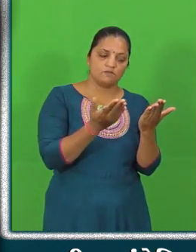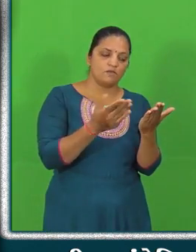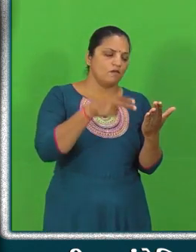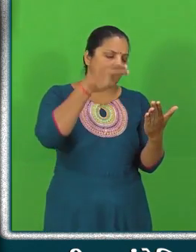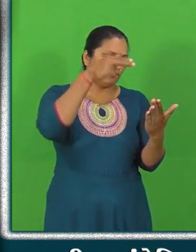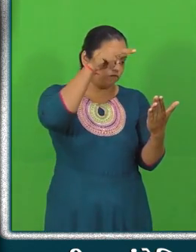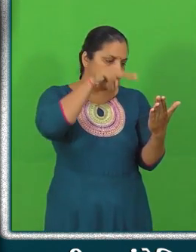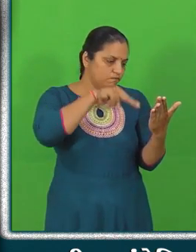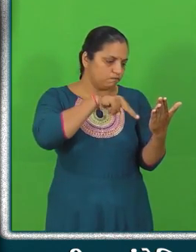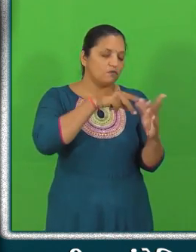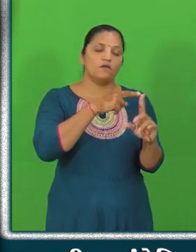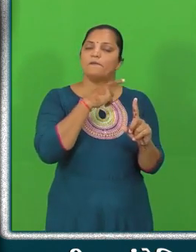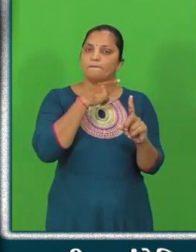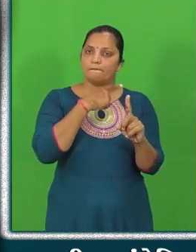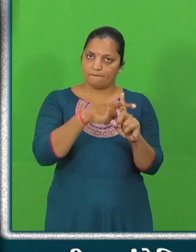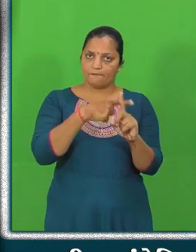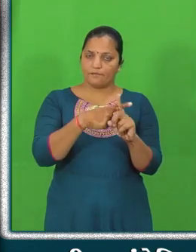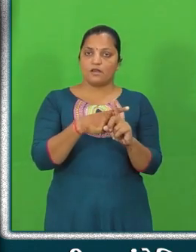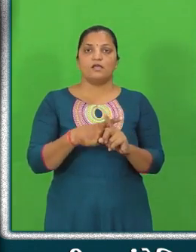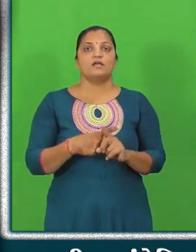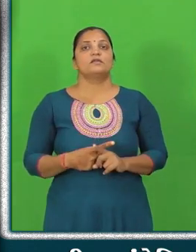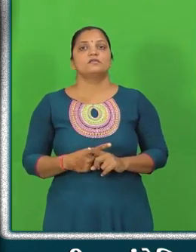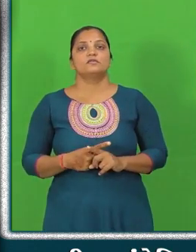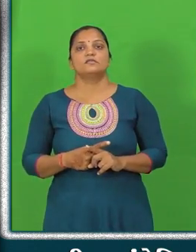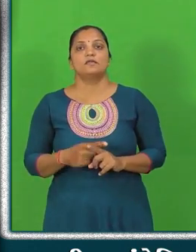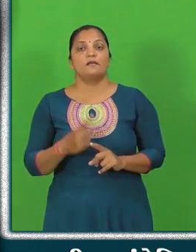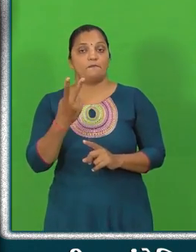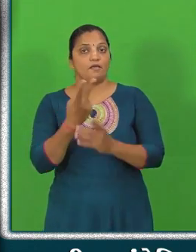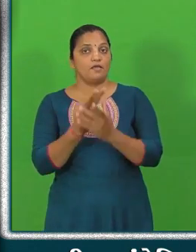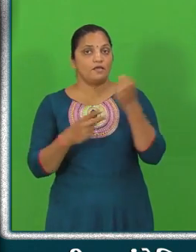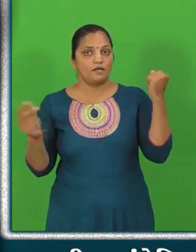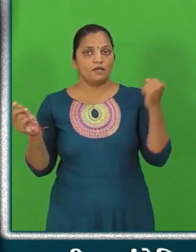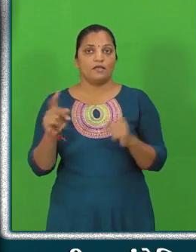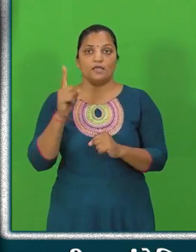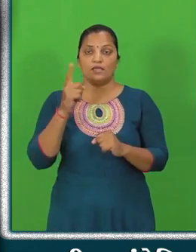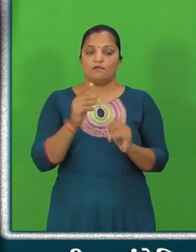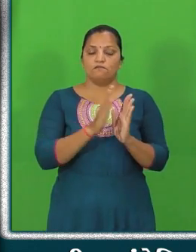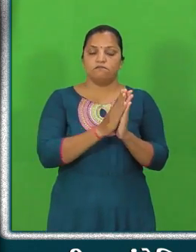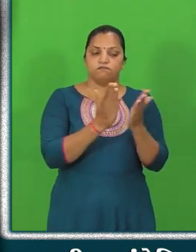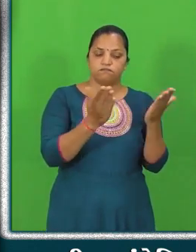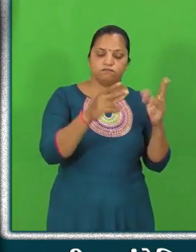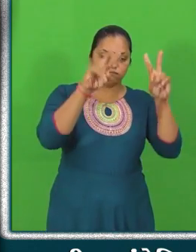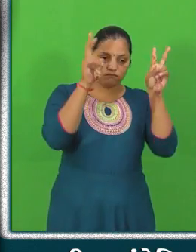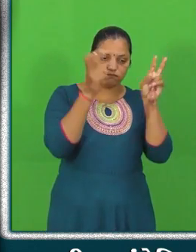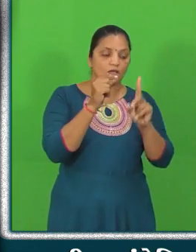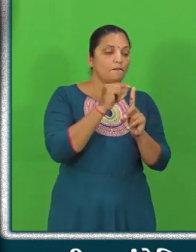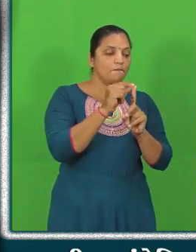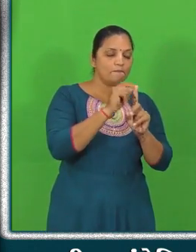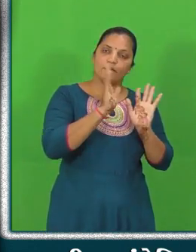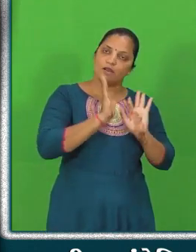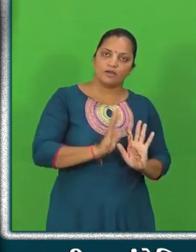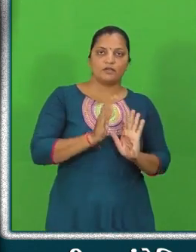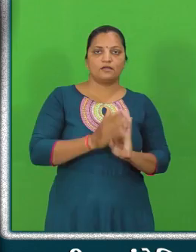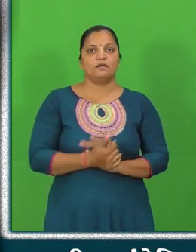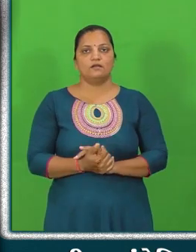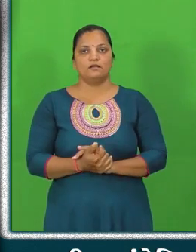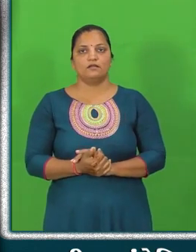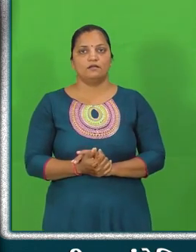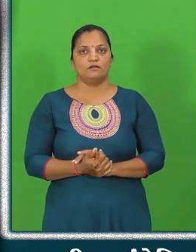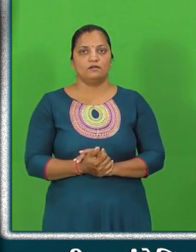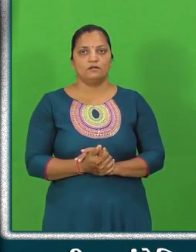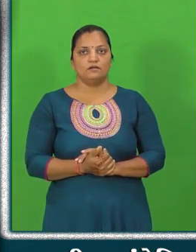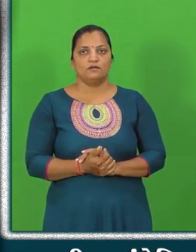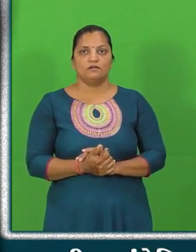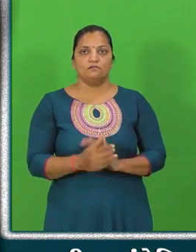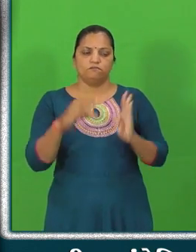આપી છે એની અંદર હું બે કામ સાથે કરું છું. કેવી રીતે કરું છું? ટેક્સ્ટબુકમાં એક સેક્શન એવું આપ્યું છે જેમાં પ્રેક્ટિકલ કરવાના છે,